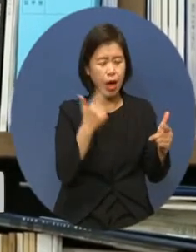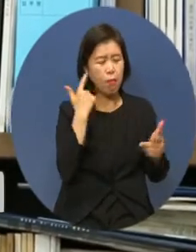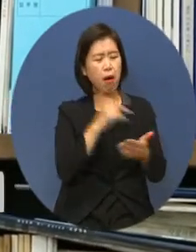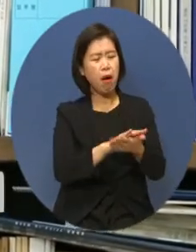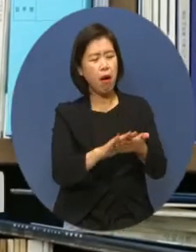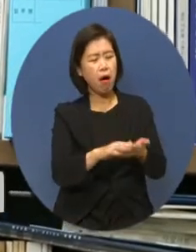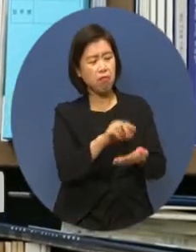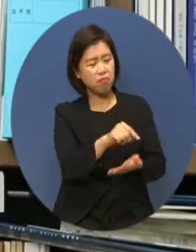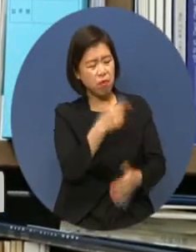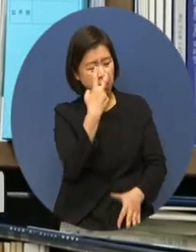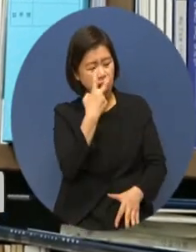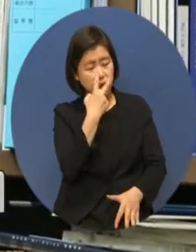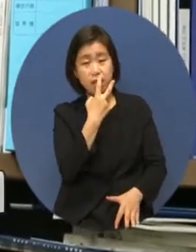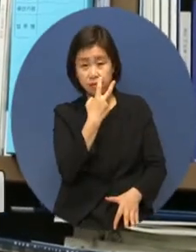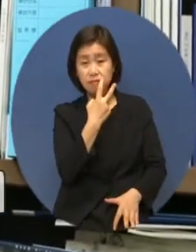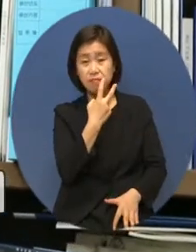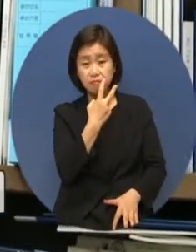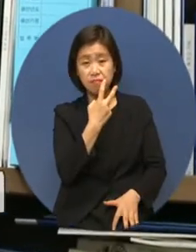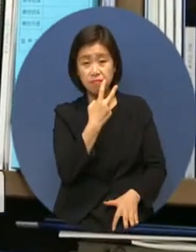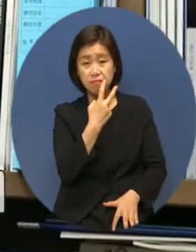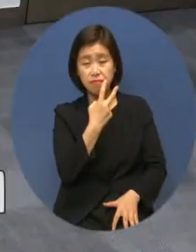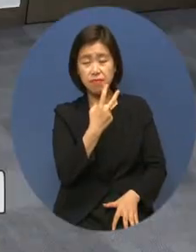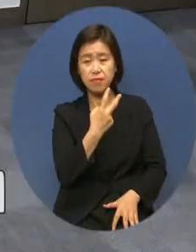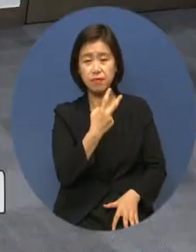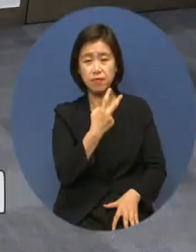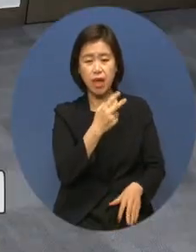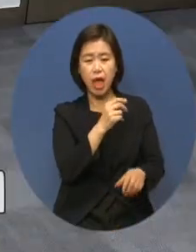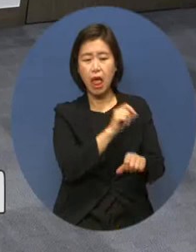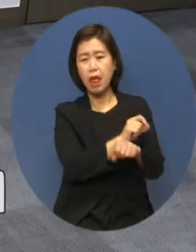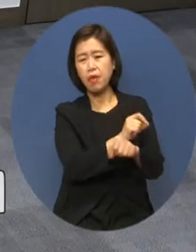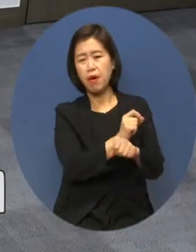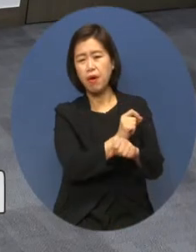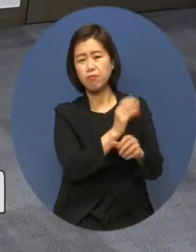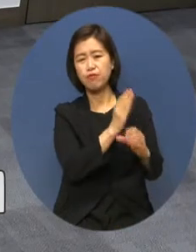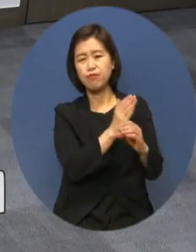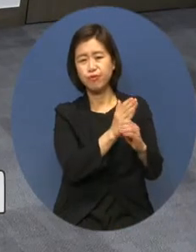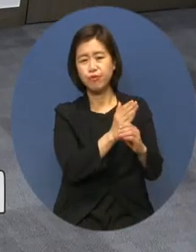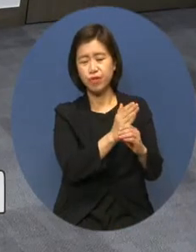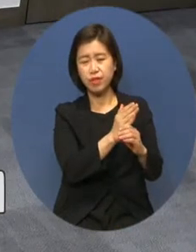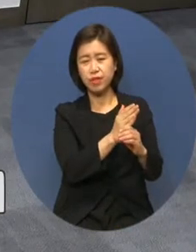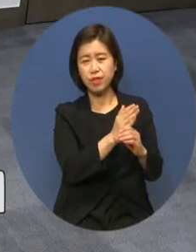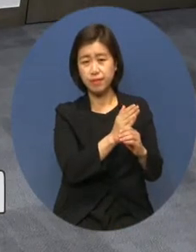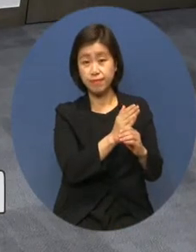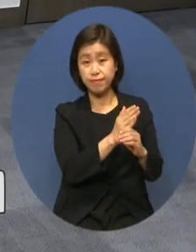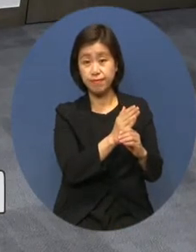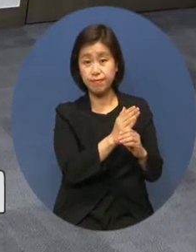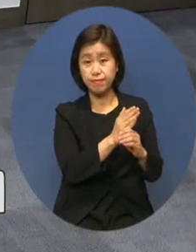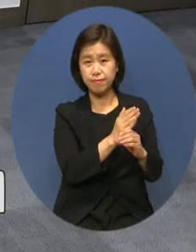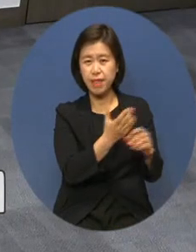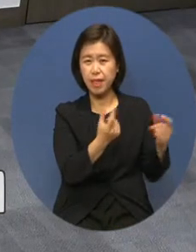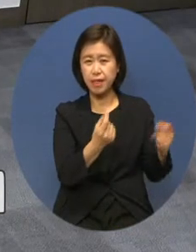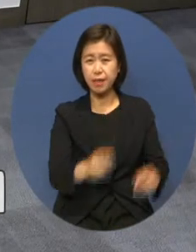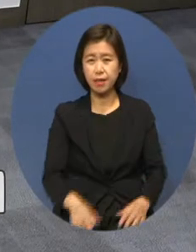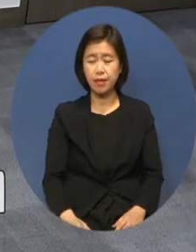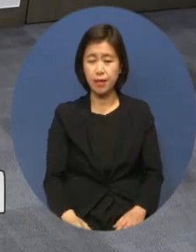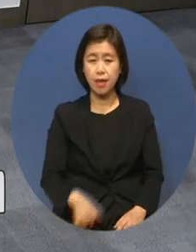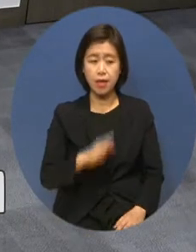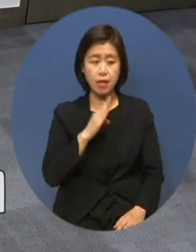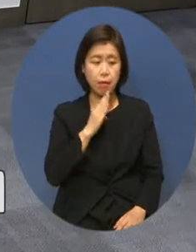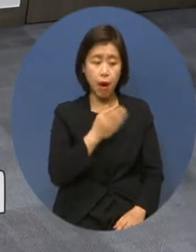그런 행정 편의 위주의 정책이고 정말로 동등한 시민으로서 그분들의 안전과 생명을